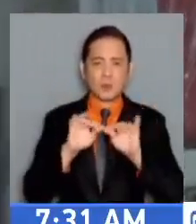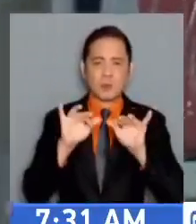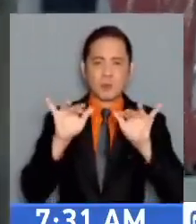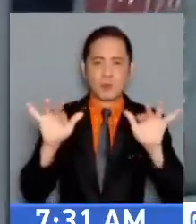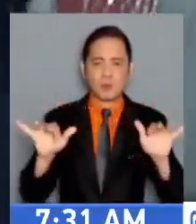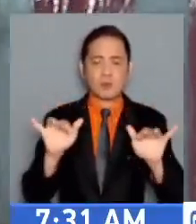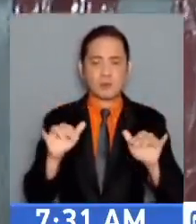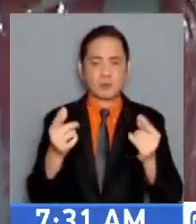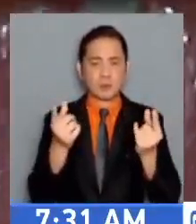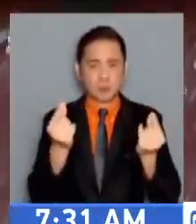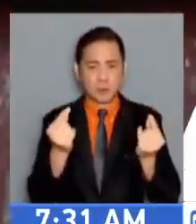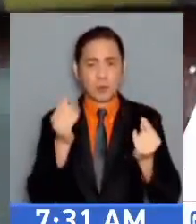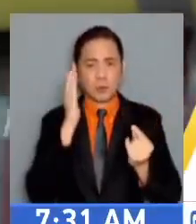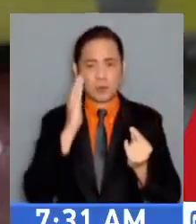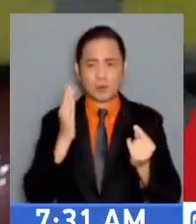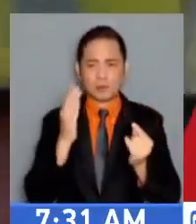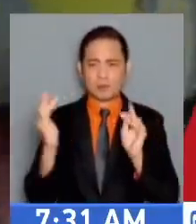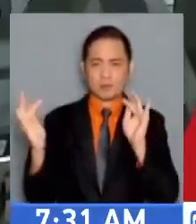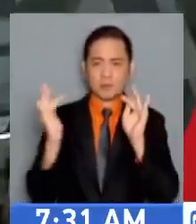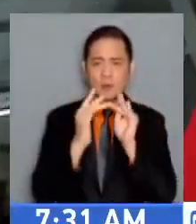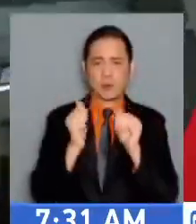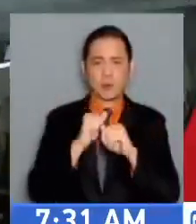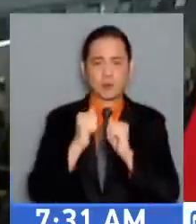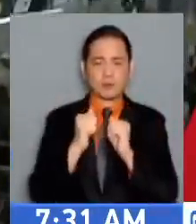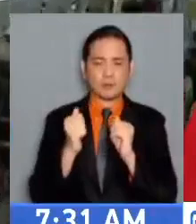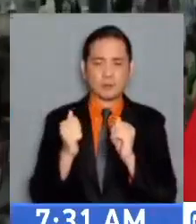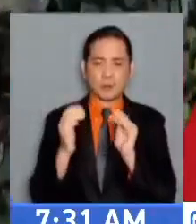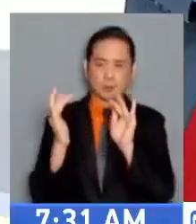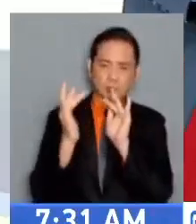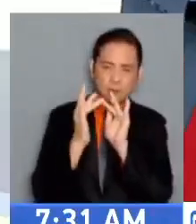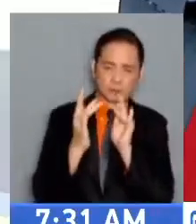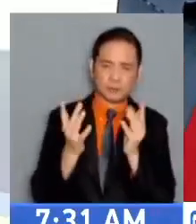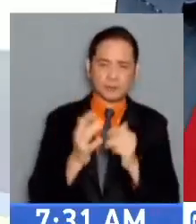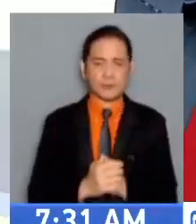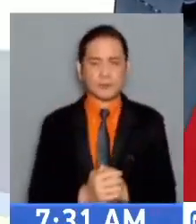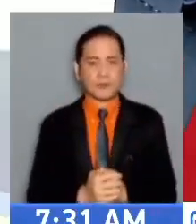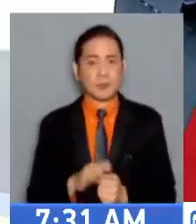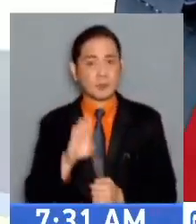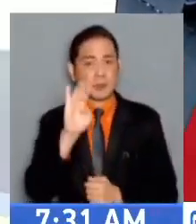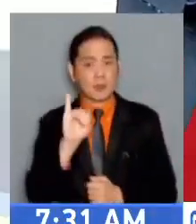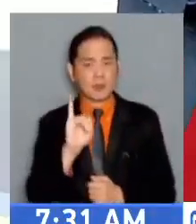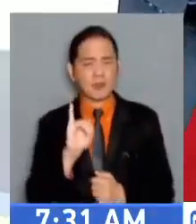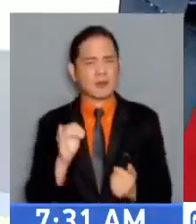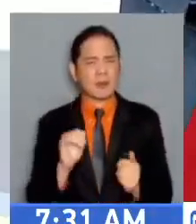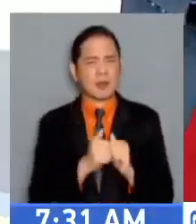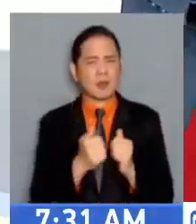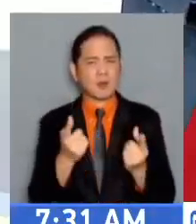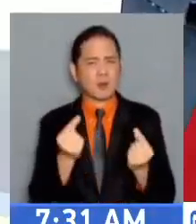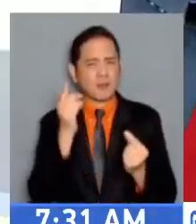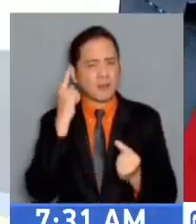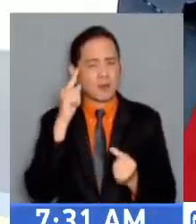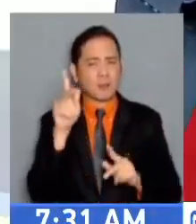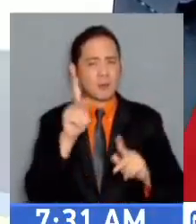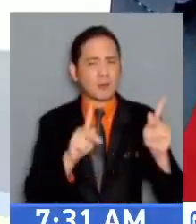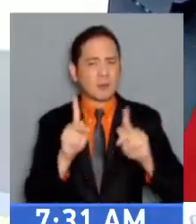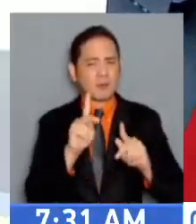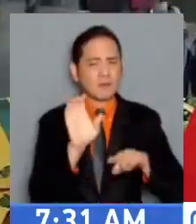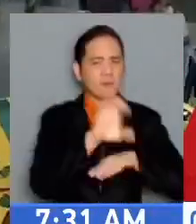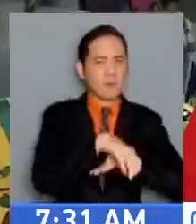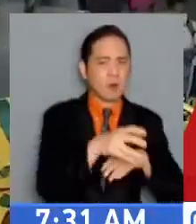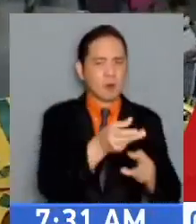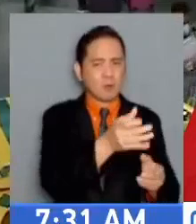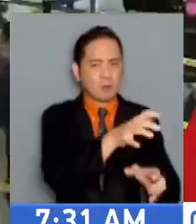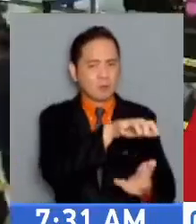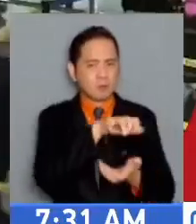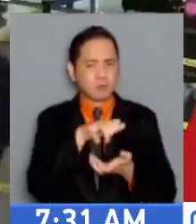mag-transact with them online. Kamusta naman yung pagbabantay ng BI laban sa human trafficking? Ongoing po yung ating pagbabantay sa human